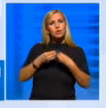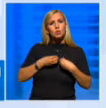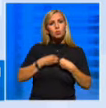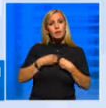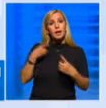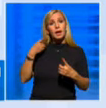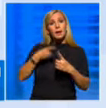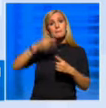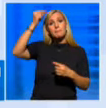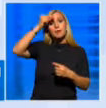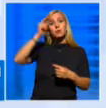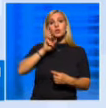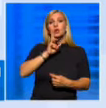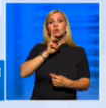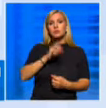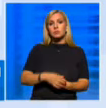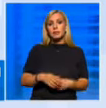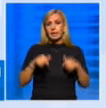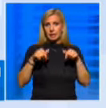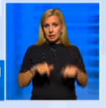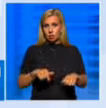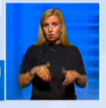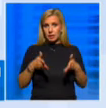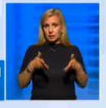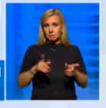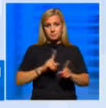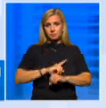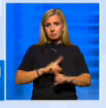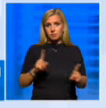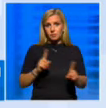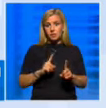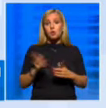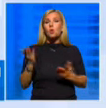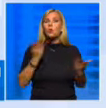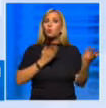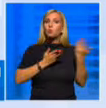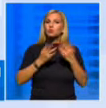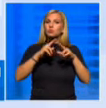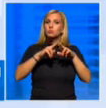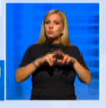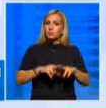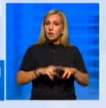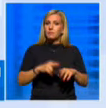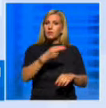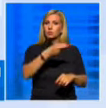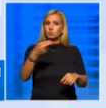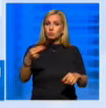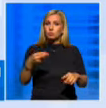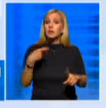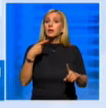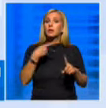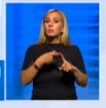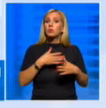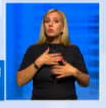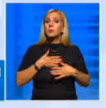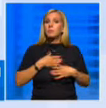не. Всъщност училището и учителите остават една от институциите в нашето общество, към които хората имат доверие. Ето го и